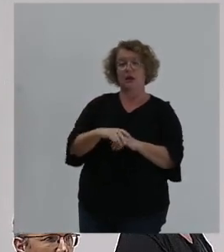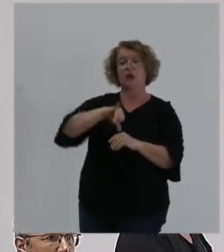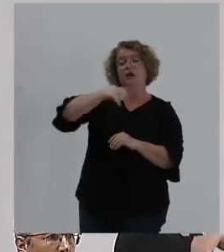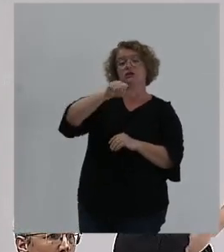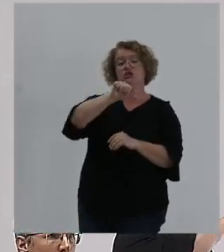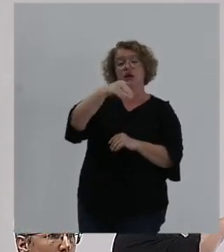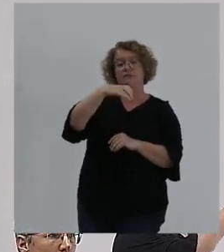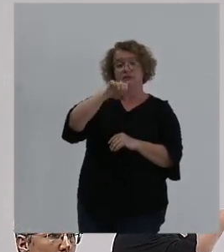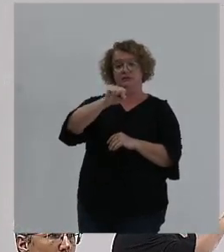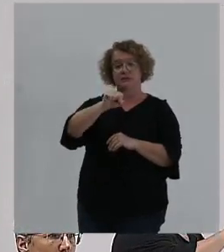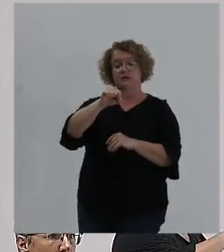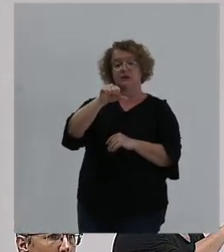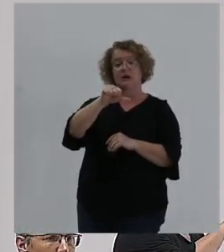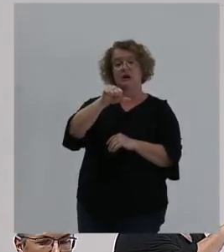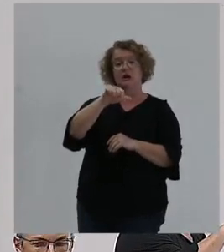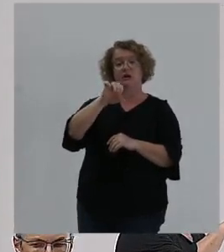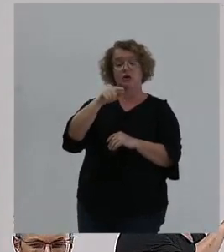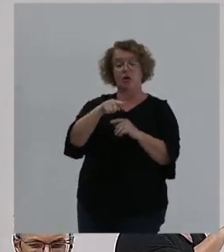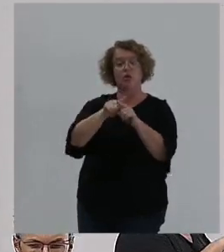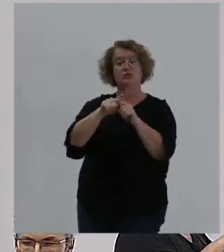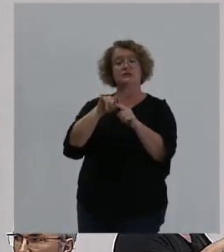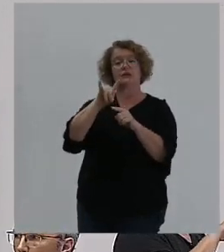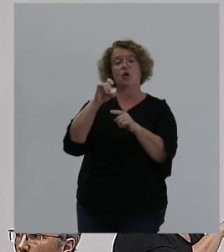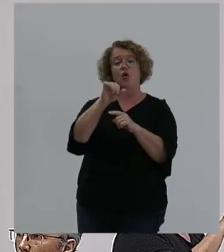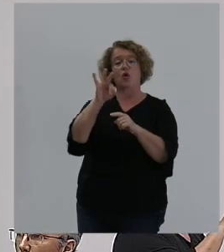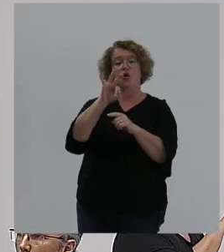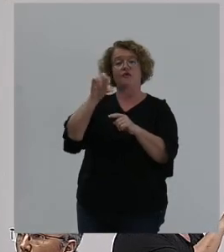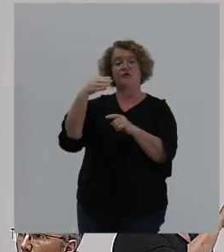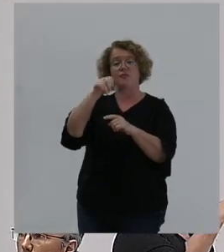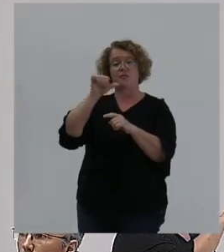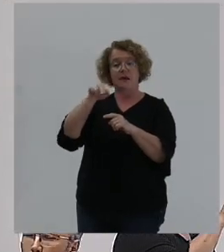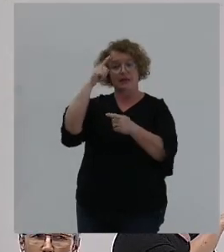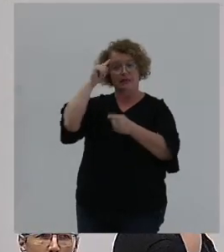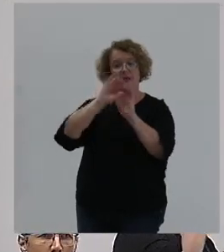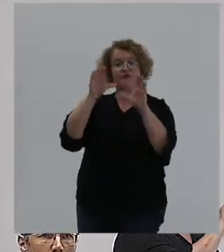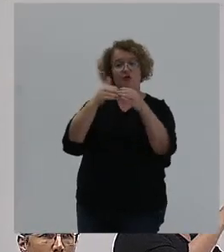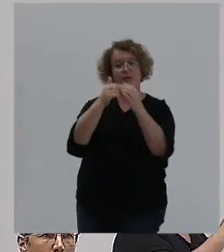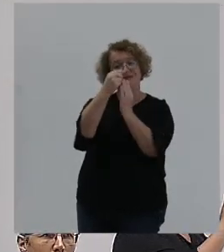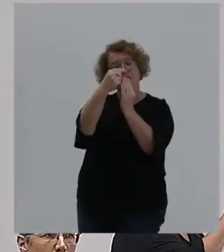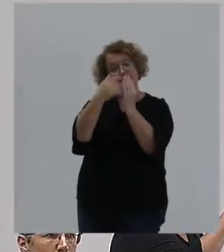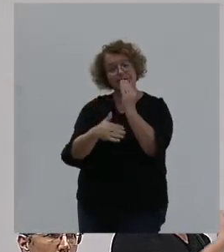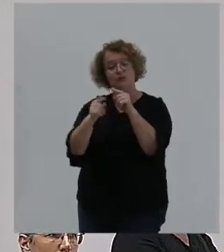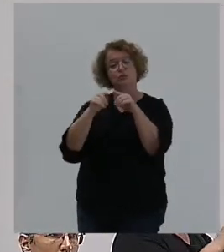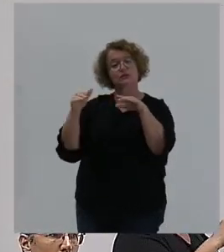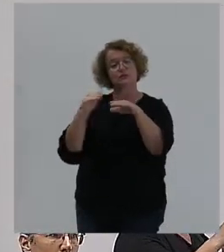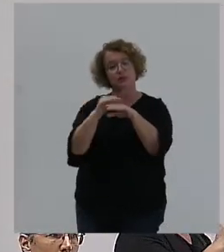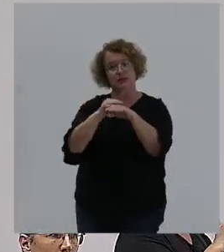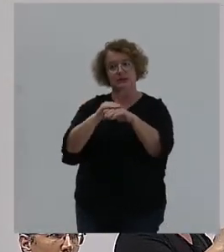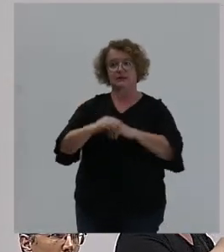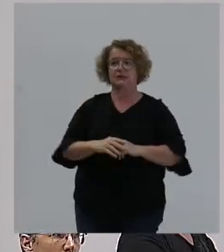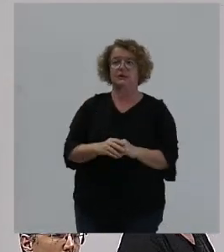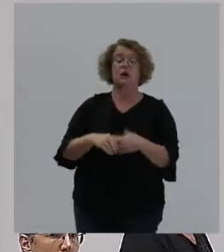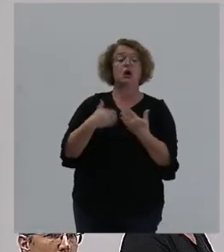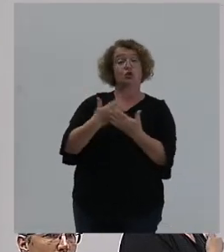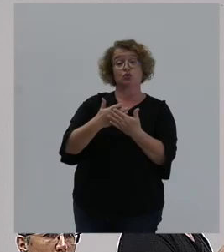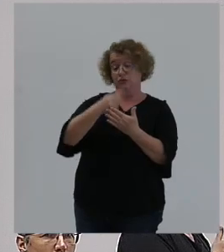venant seconder Frédéric Hoffmann sur la question de la carte des formations et de la politique des langues. Donc c'est